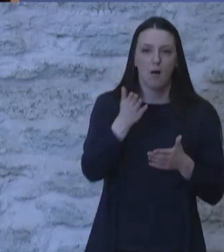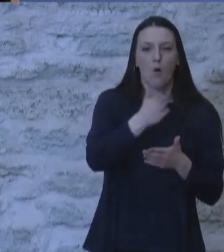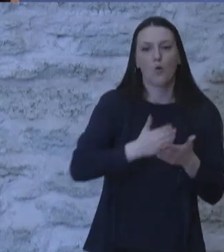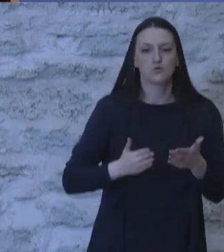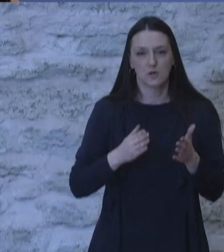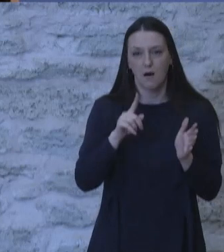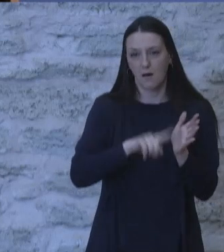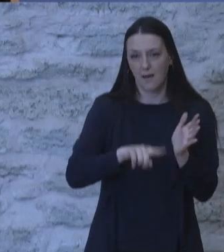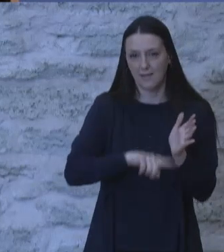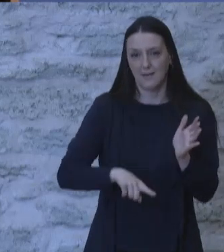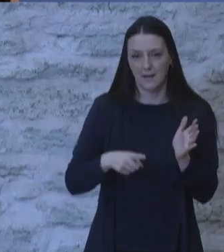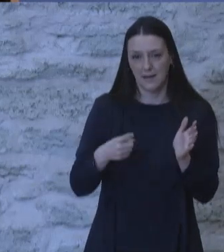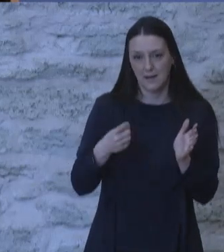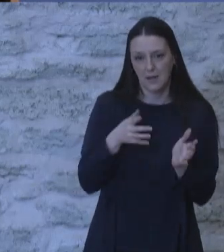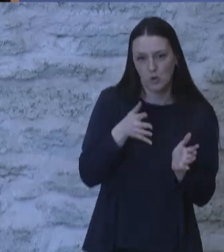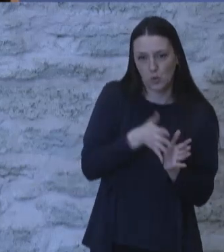trenditulude kompenseerimist,